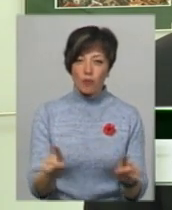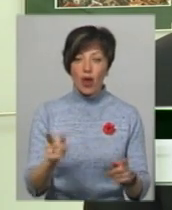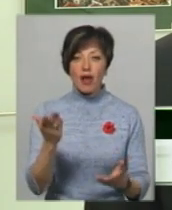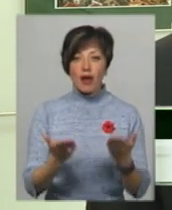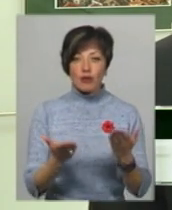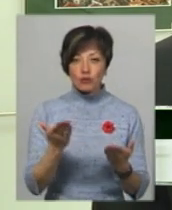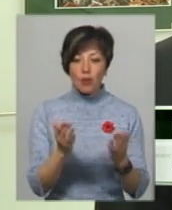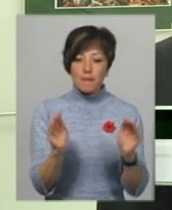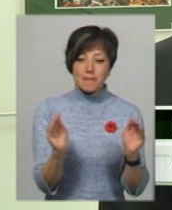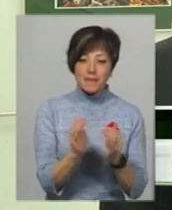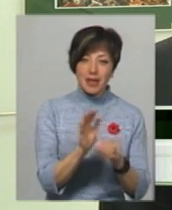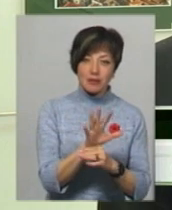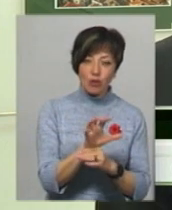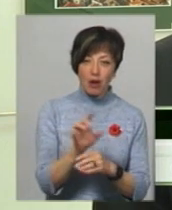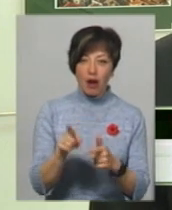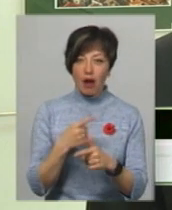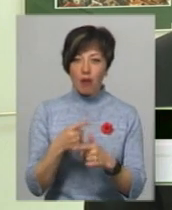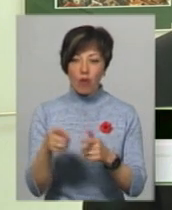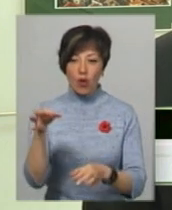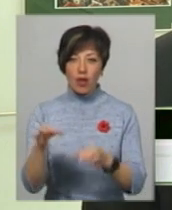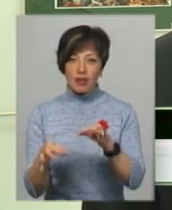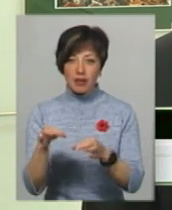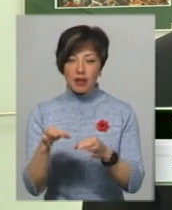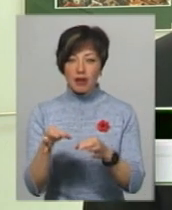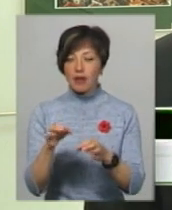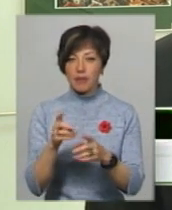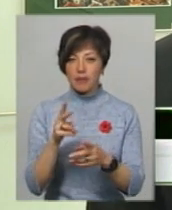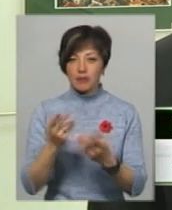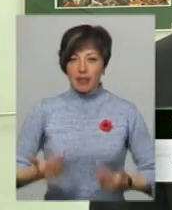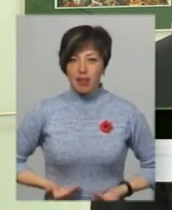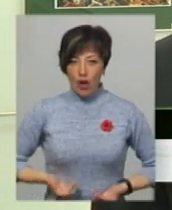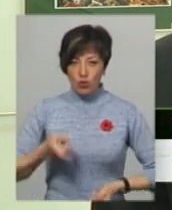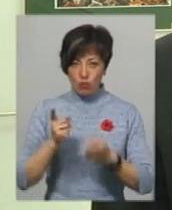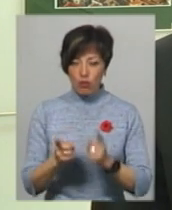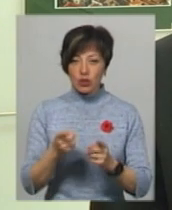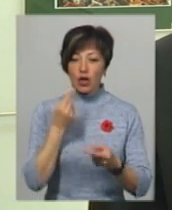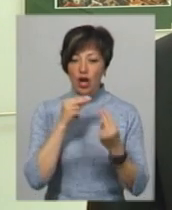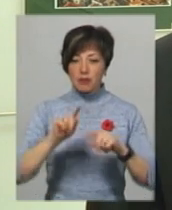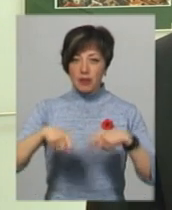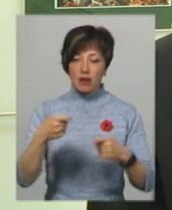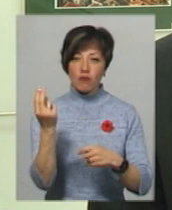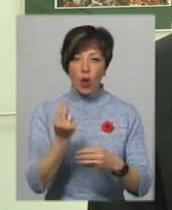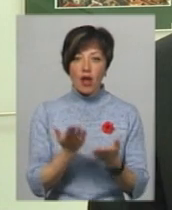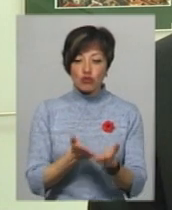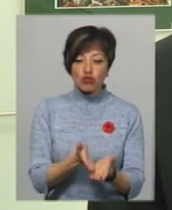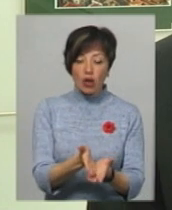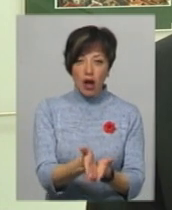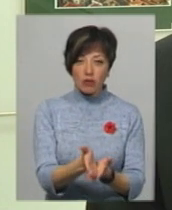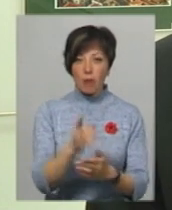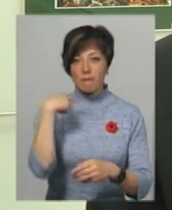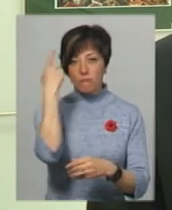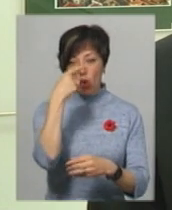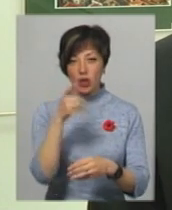якась макрозйомка або натюрморт, то її краще передати в кольорі. Якщо це жанрова фотографія,